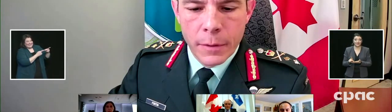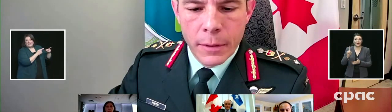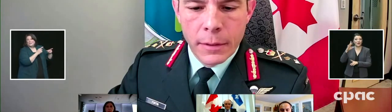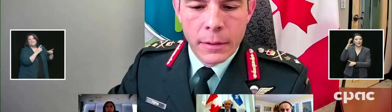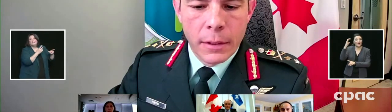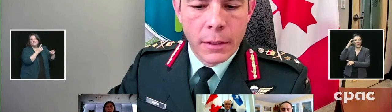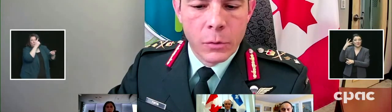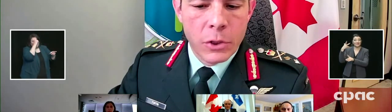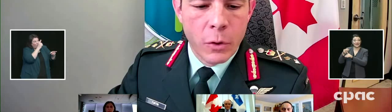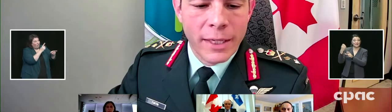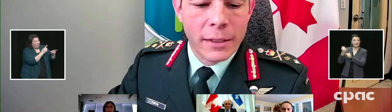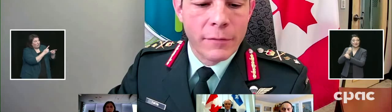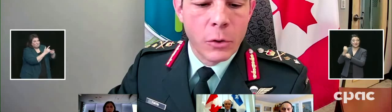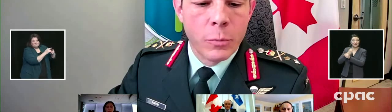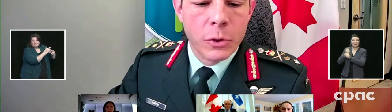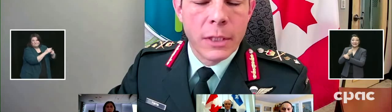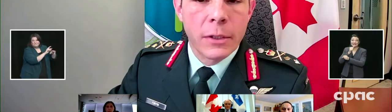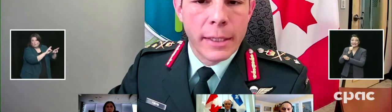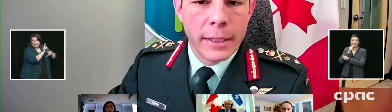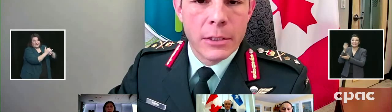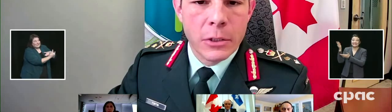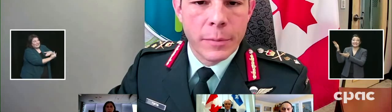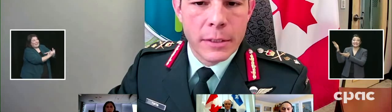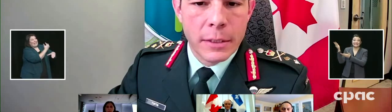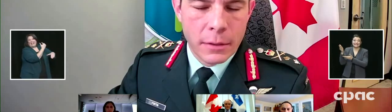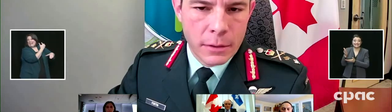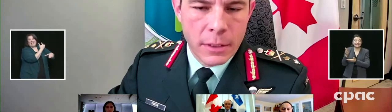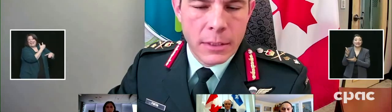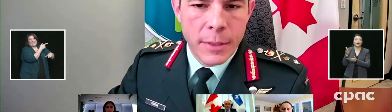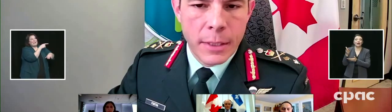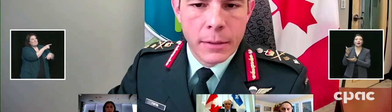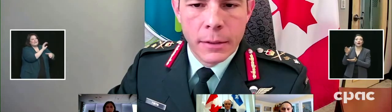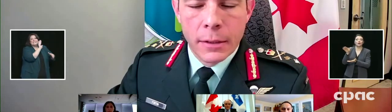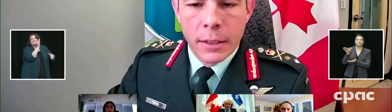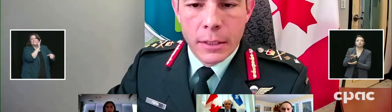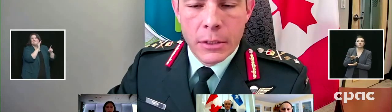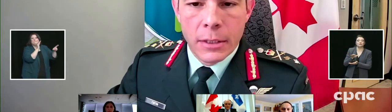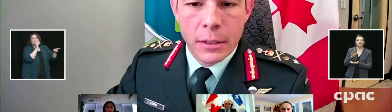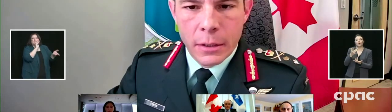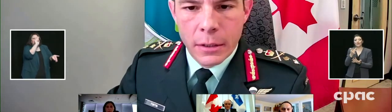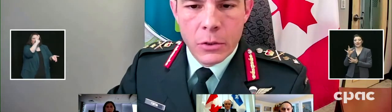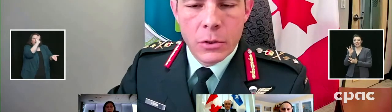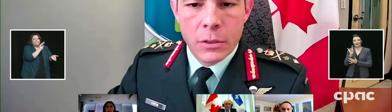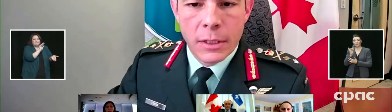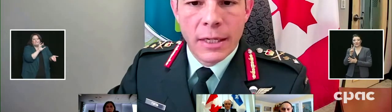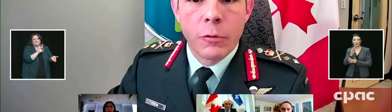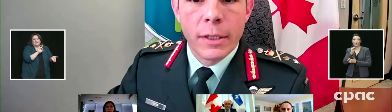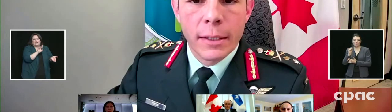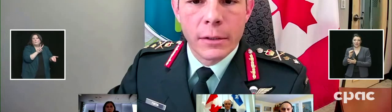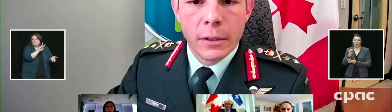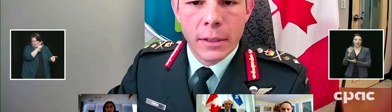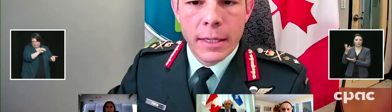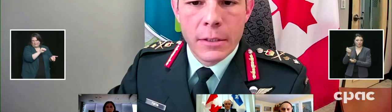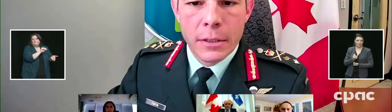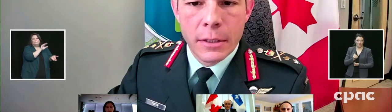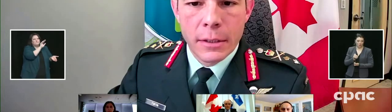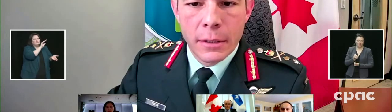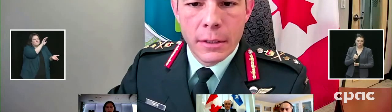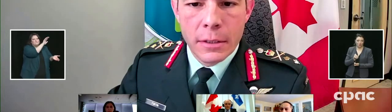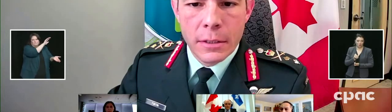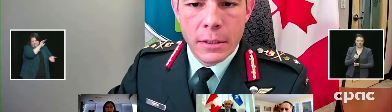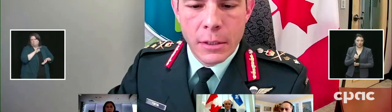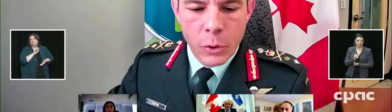Europe, nous recevrons 82% de notre allocation cette semaine. Et c'est en voie d'être